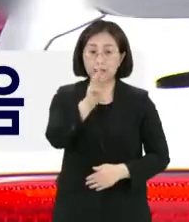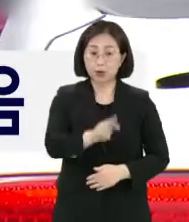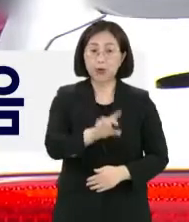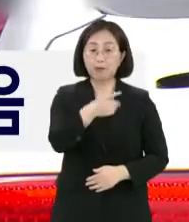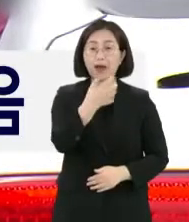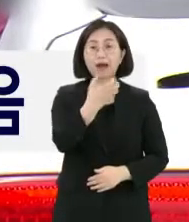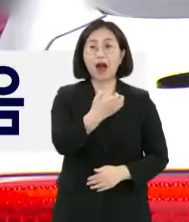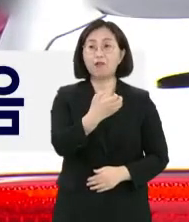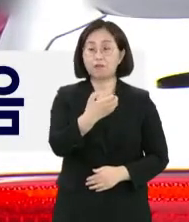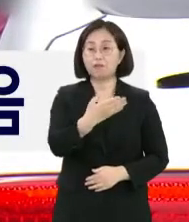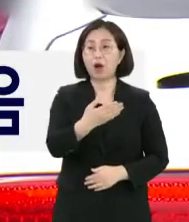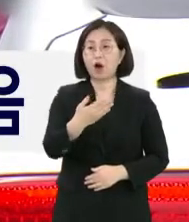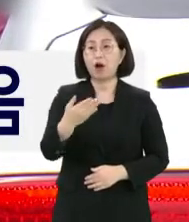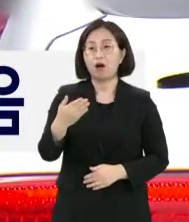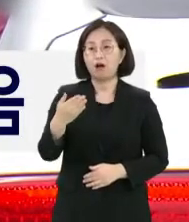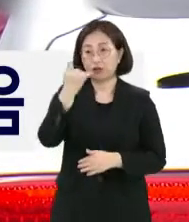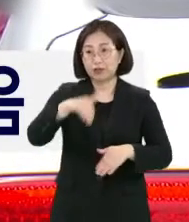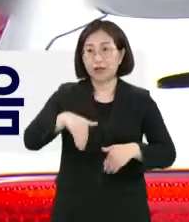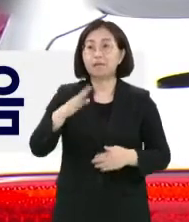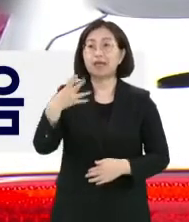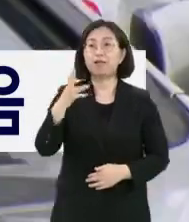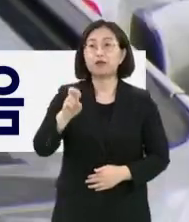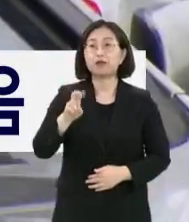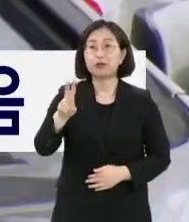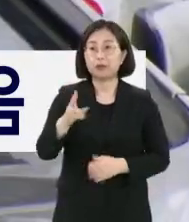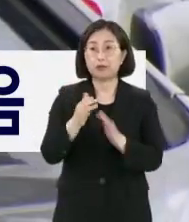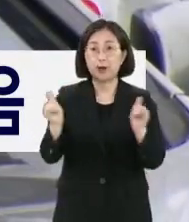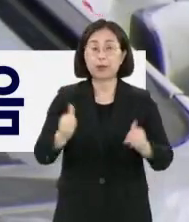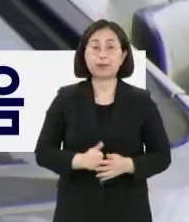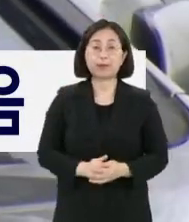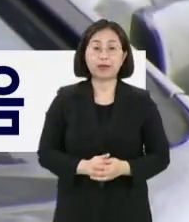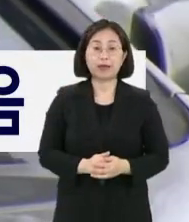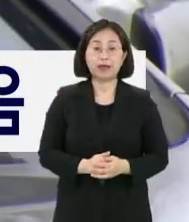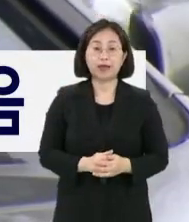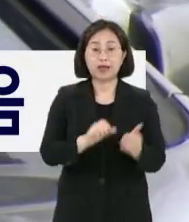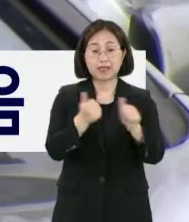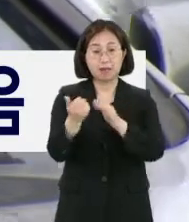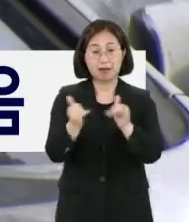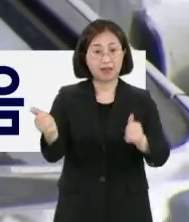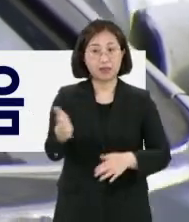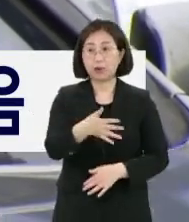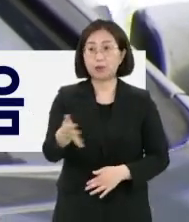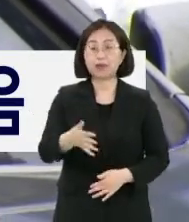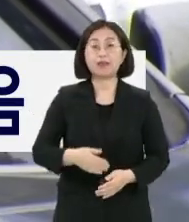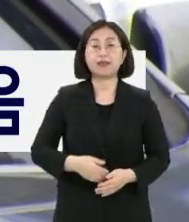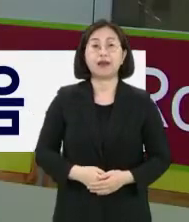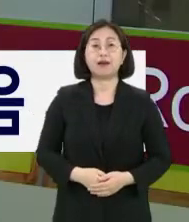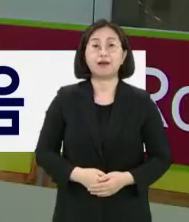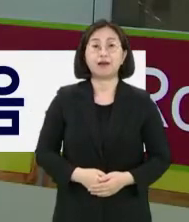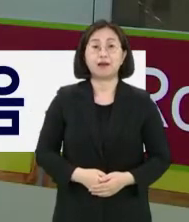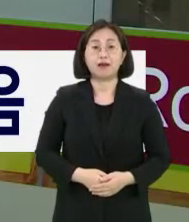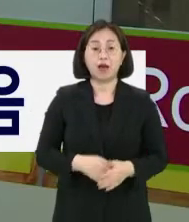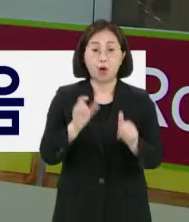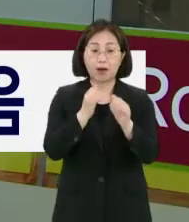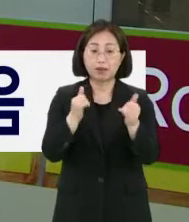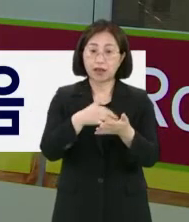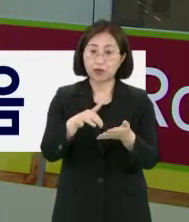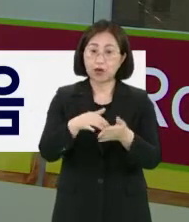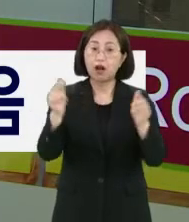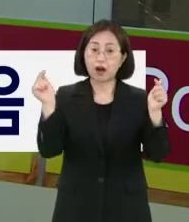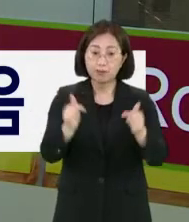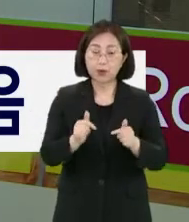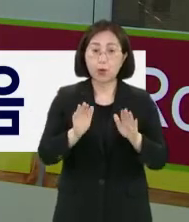각각 109명과 422명이 추가 확진됐습니다. 지역 코로나 사망자도 발생하지 않았습니다. 확진자 감소